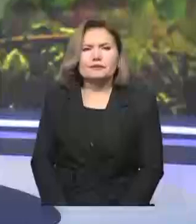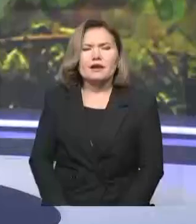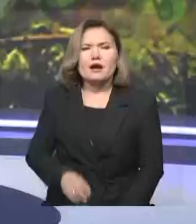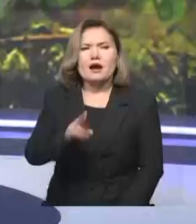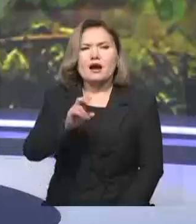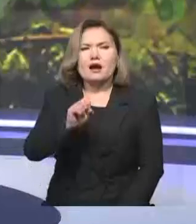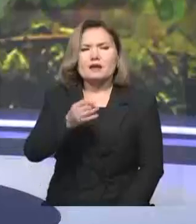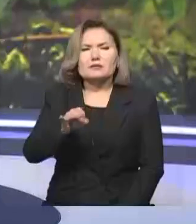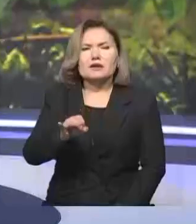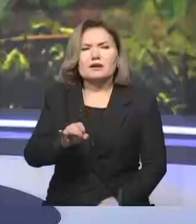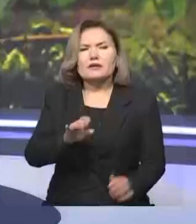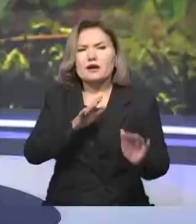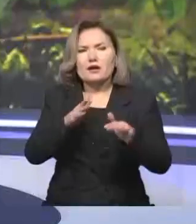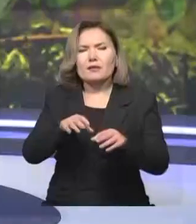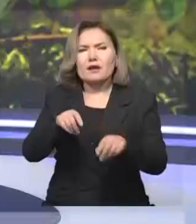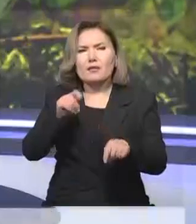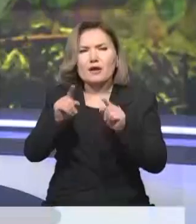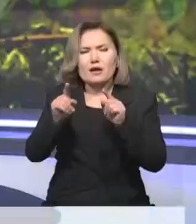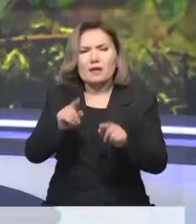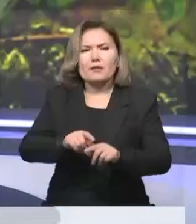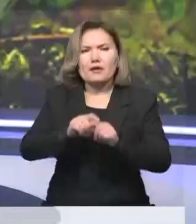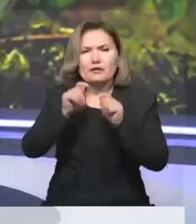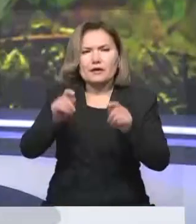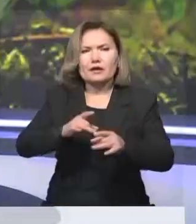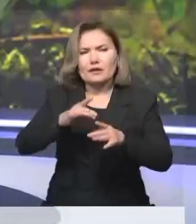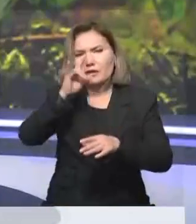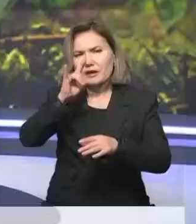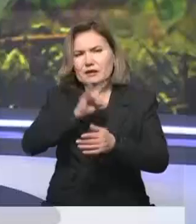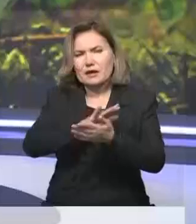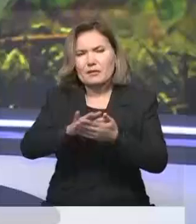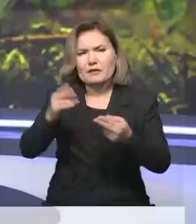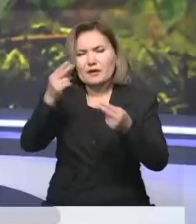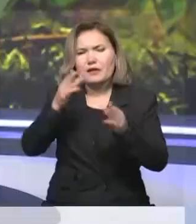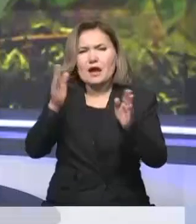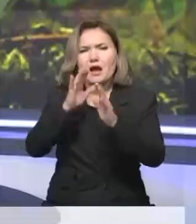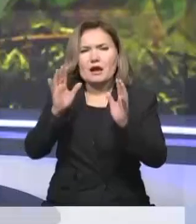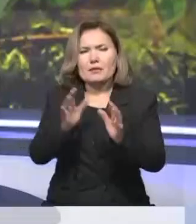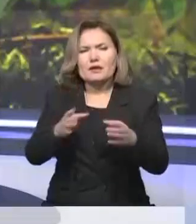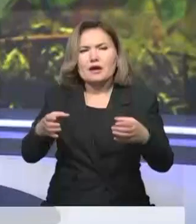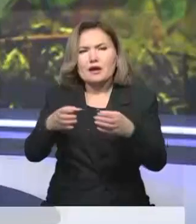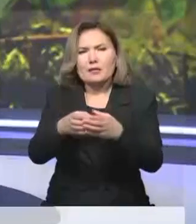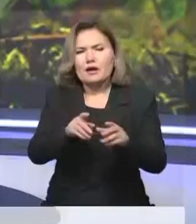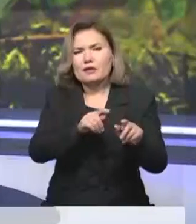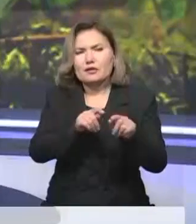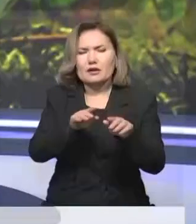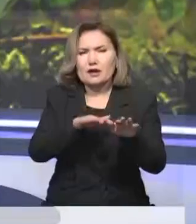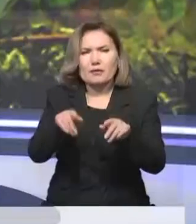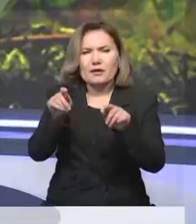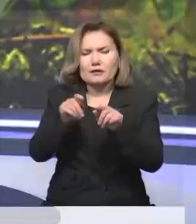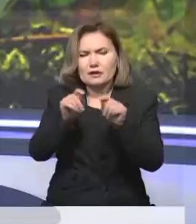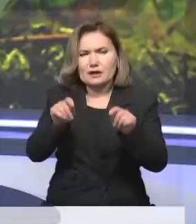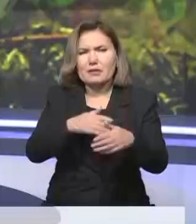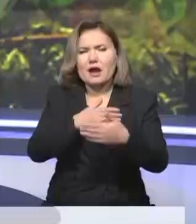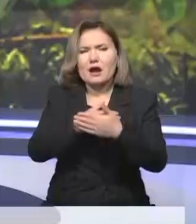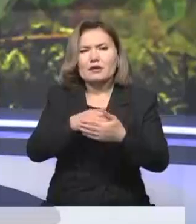Каспий жағасында Самирико Вайфест атауымен фестиваль өтті. Таза Қазақстан эко-науқан аясында ұйымдастырылған іс-шараға Ақтау тұрғындар